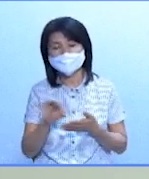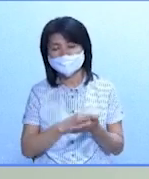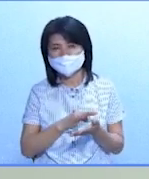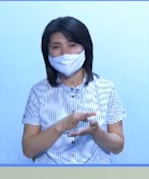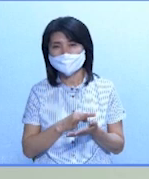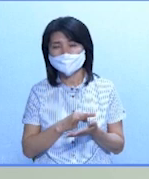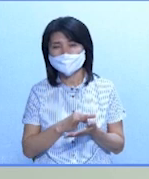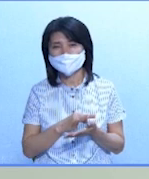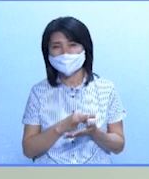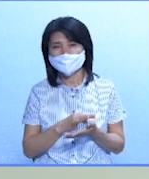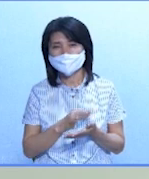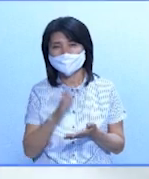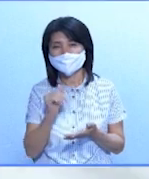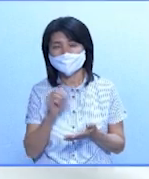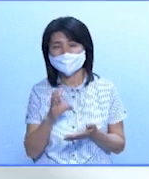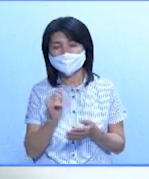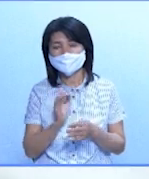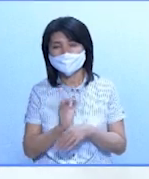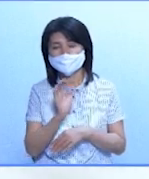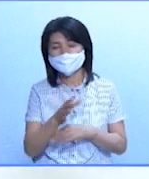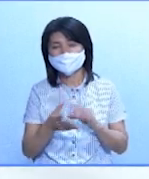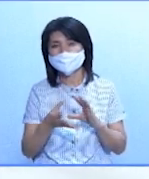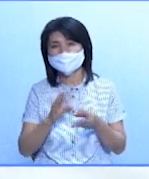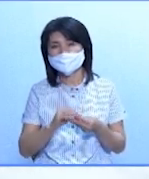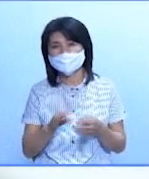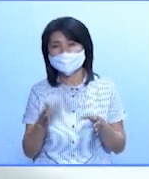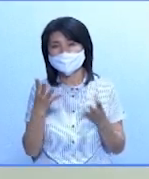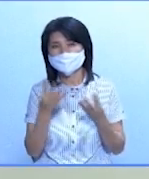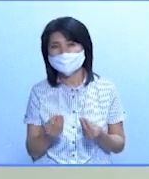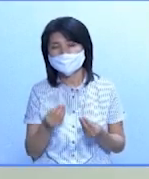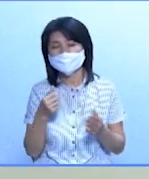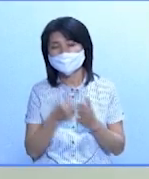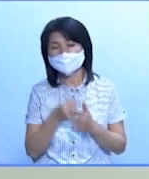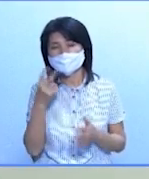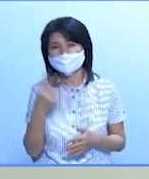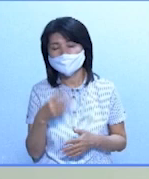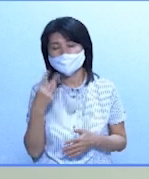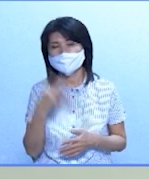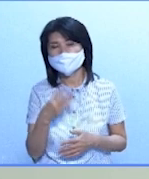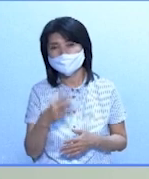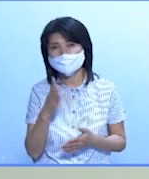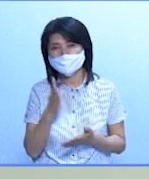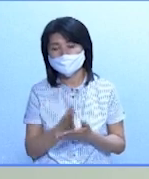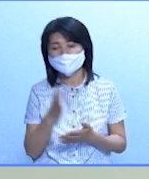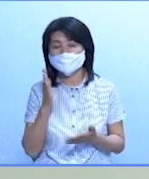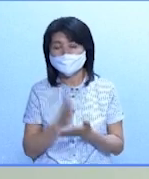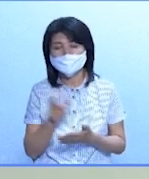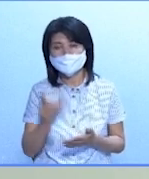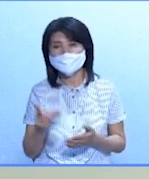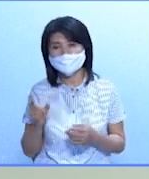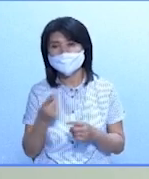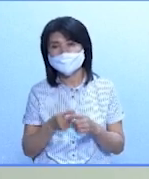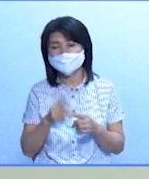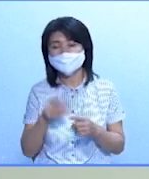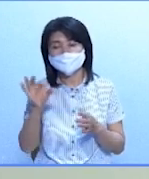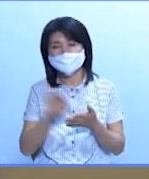же WhatsApp отправляем результаты. За день таких случаев до 20-30 доходит, потому что есть люди, которых на ИВЛ, срочно